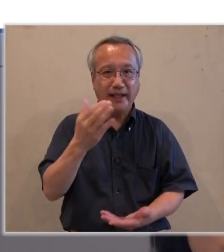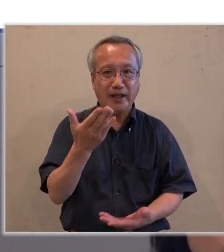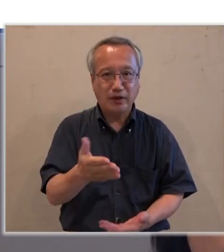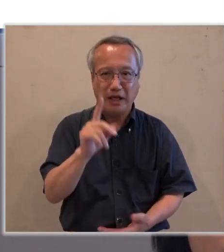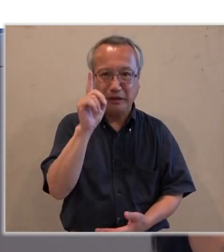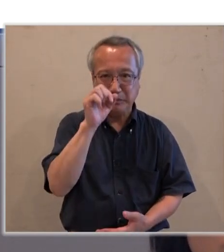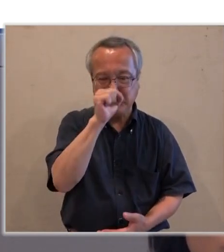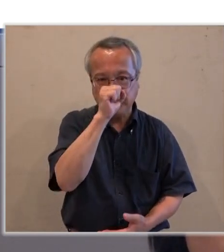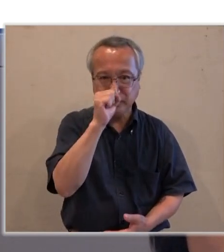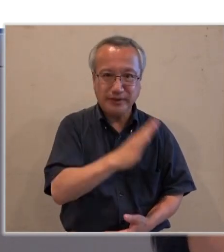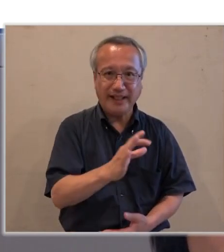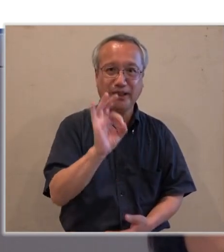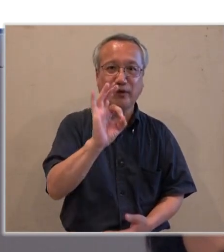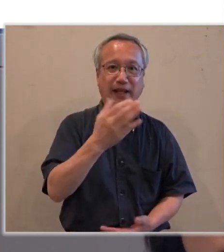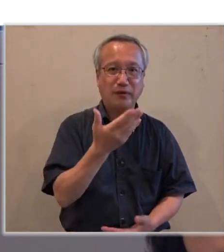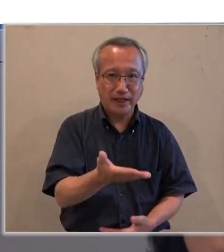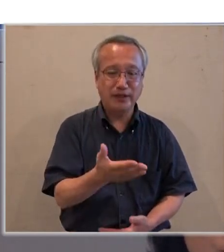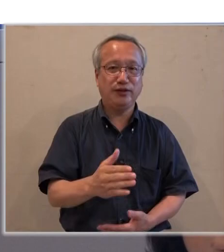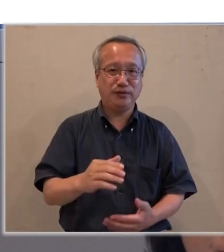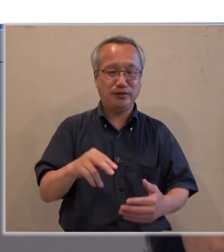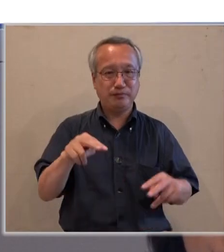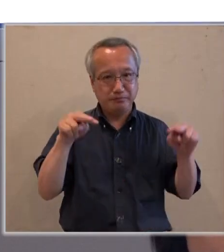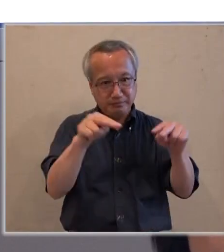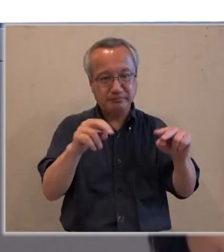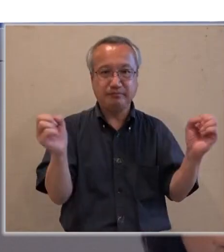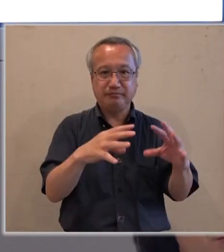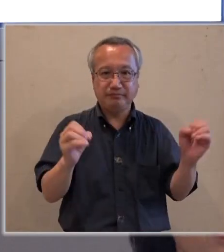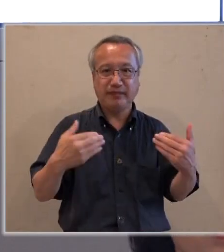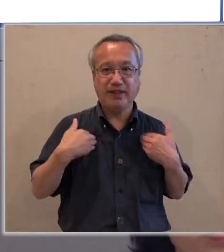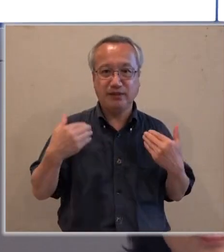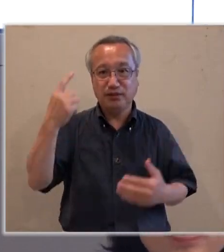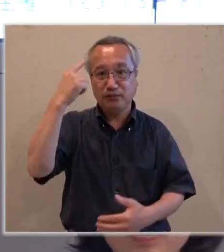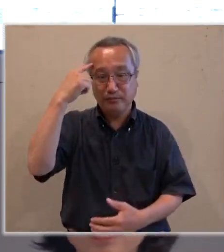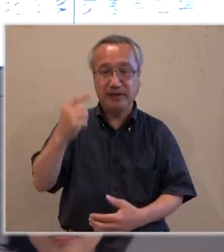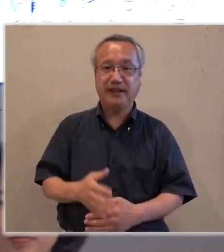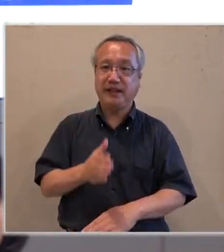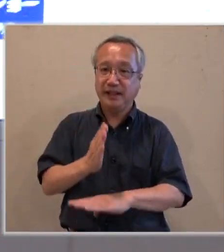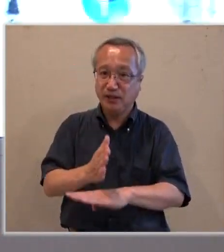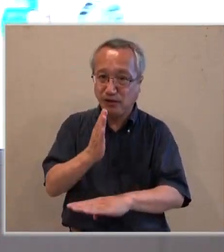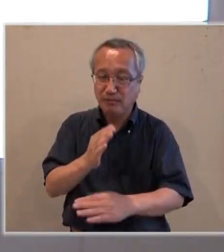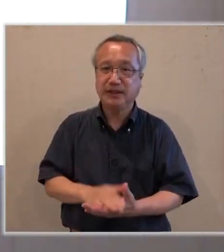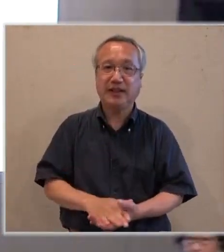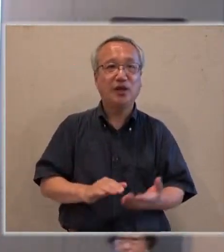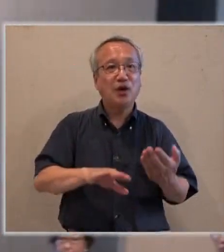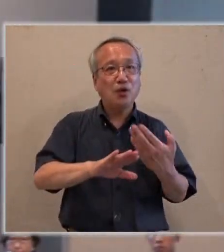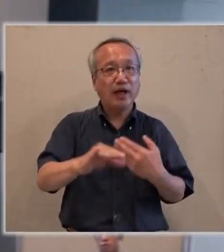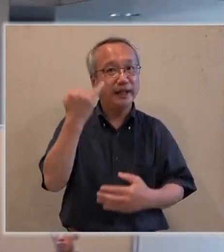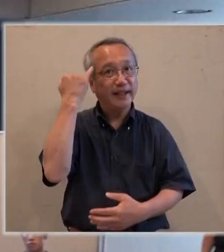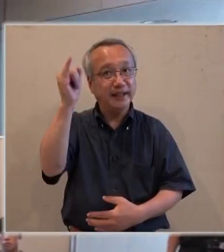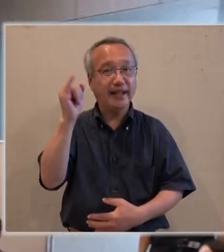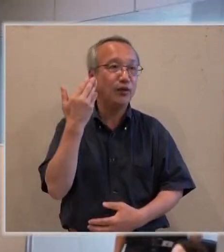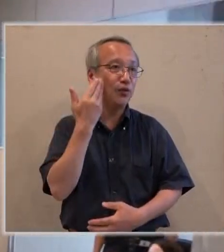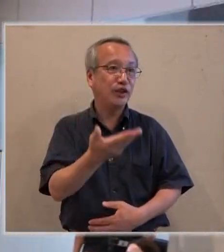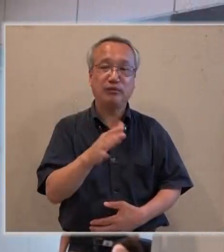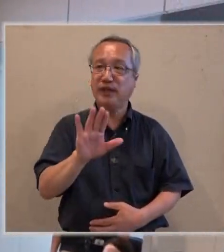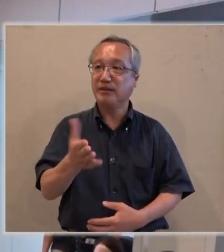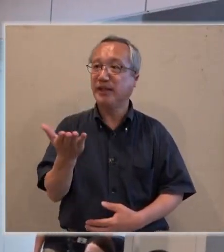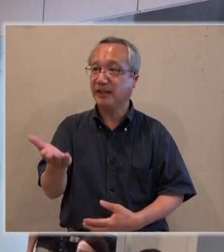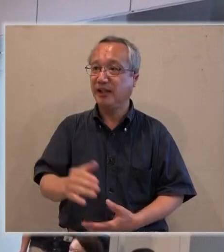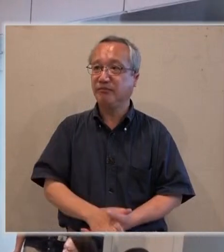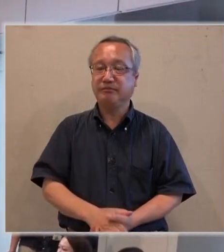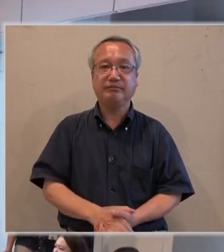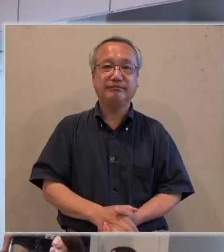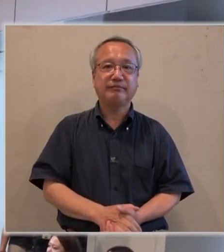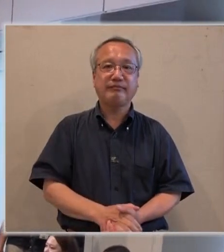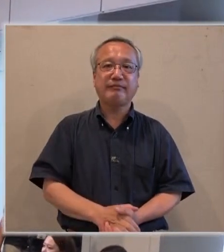ってもいいのかなっていうふうには思いました。ありがとうございます。他何かご意見ご質問などありますでしょうか。結